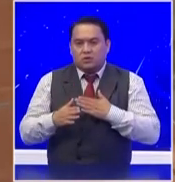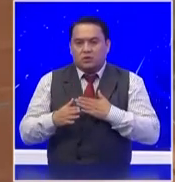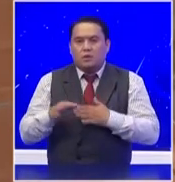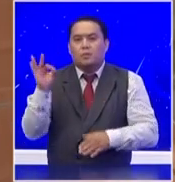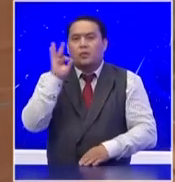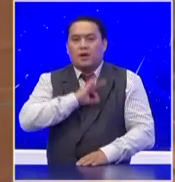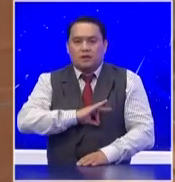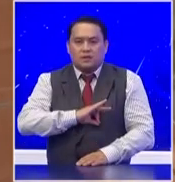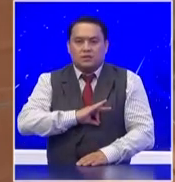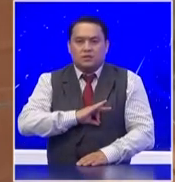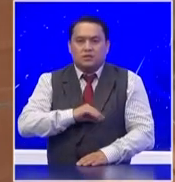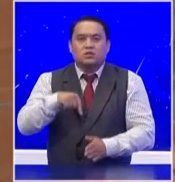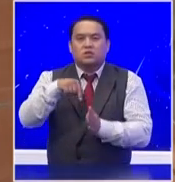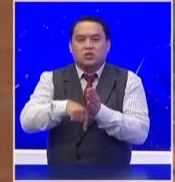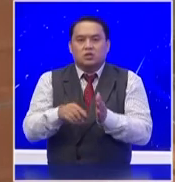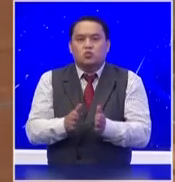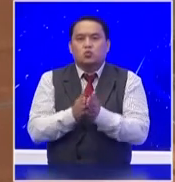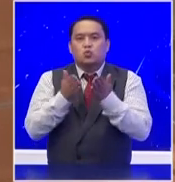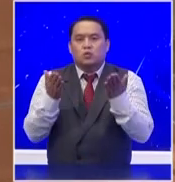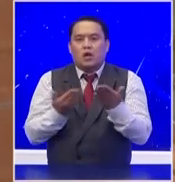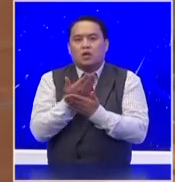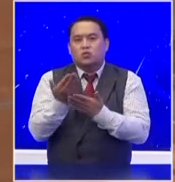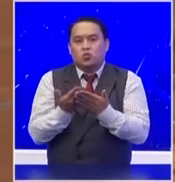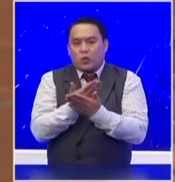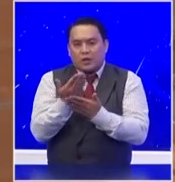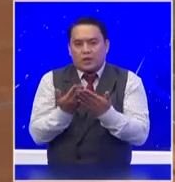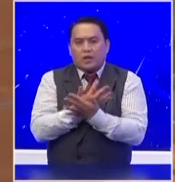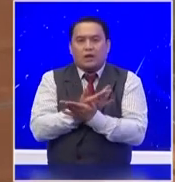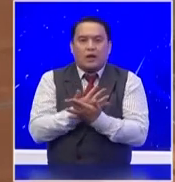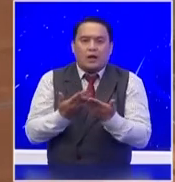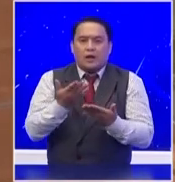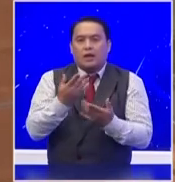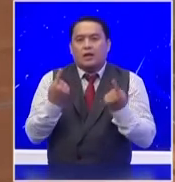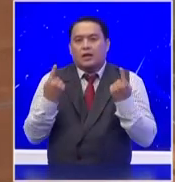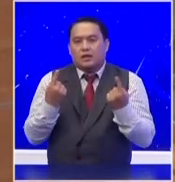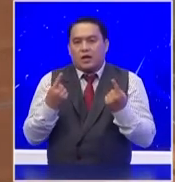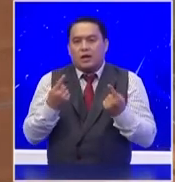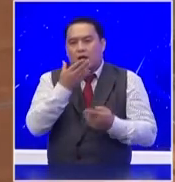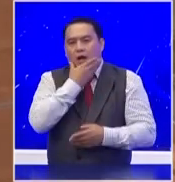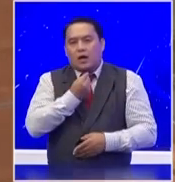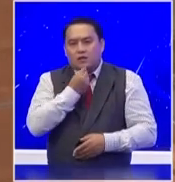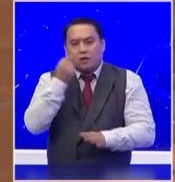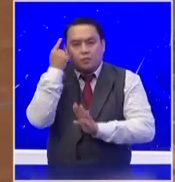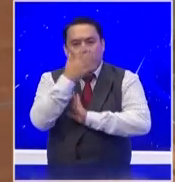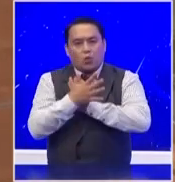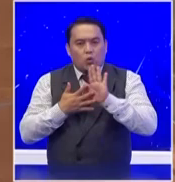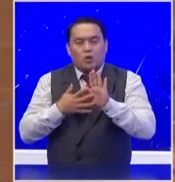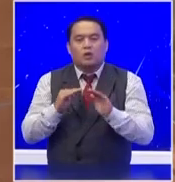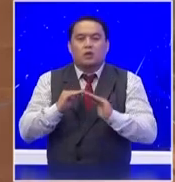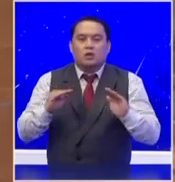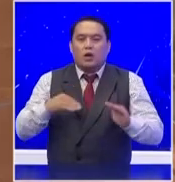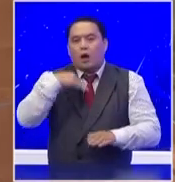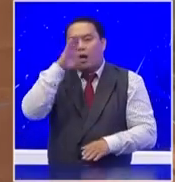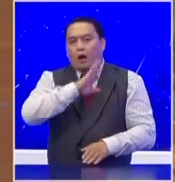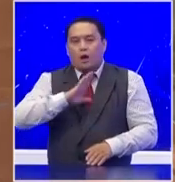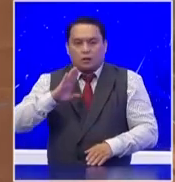тиімділігі ішіндегі суреттері, оқулықтың ішіндегі суреттері өте ірі, көрнекті, әрі түсінікті, атанаға